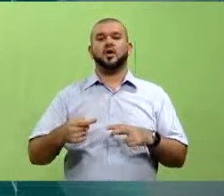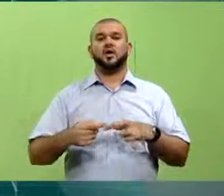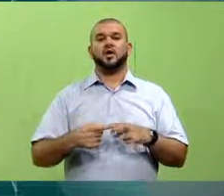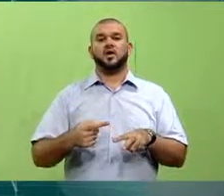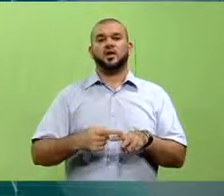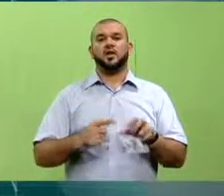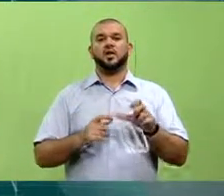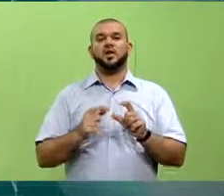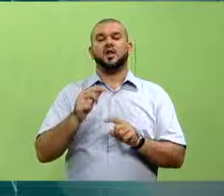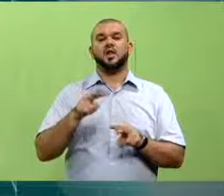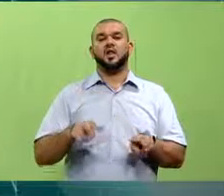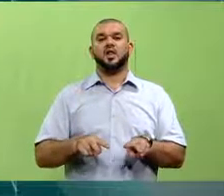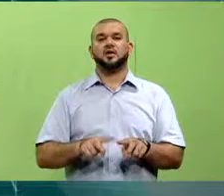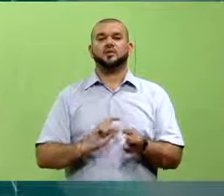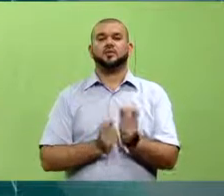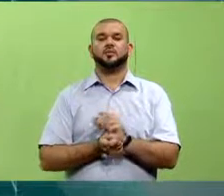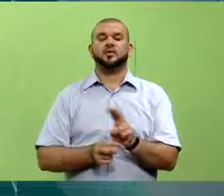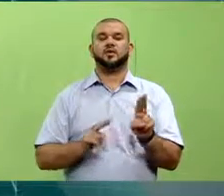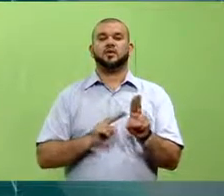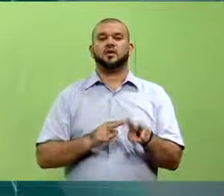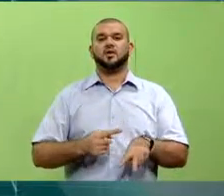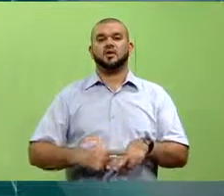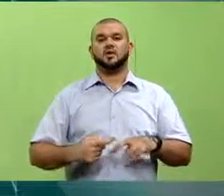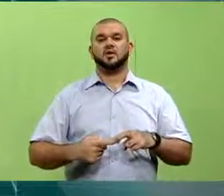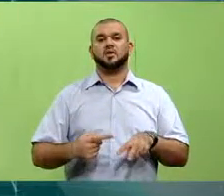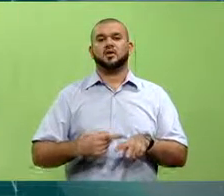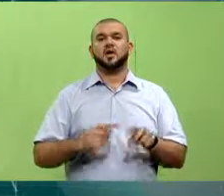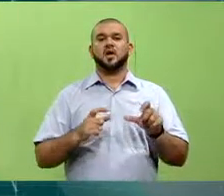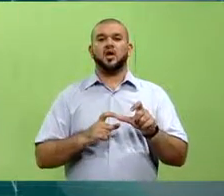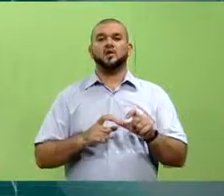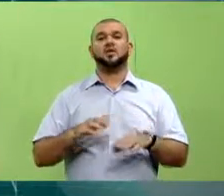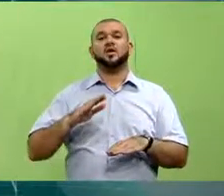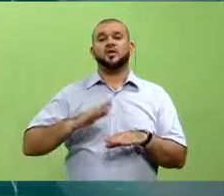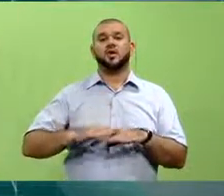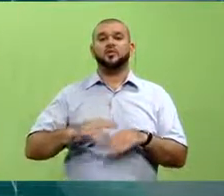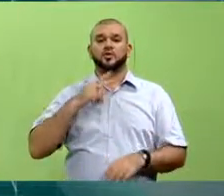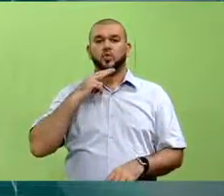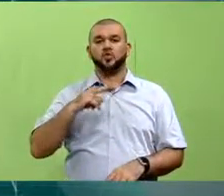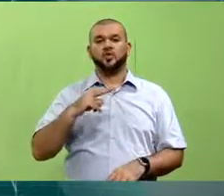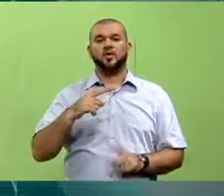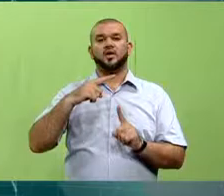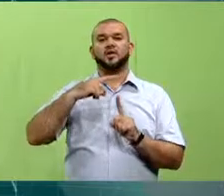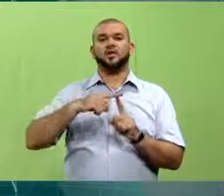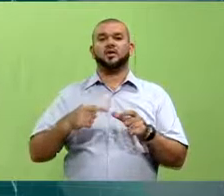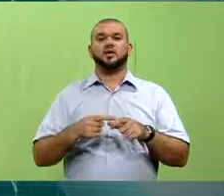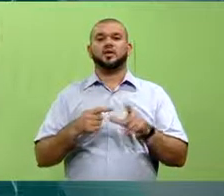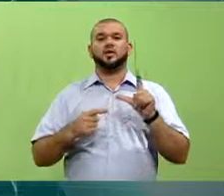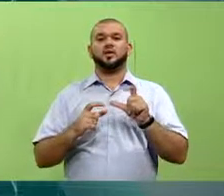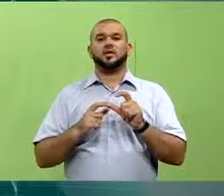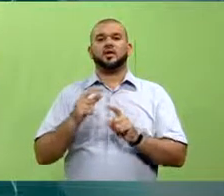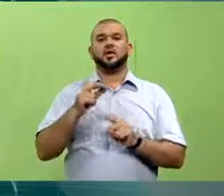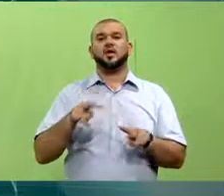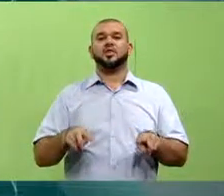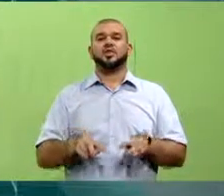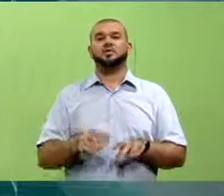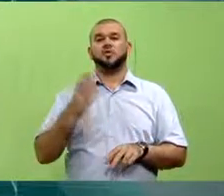konuşmada Telsim olarak Lefkoşa'nın tarihi ve eski parklarının bir tanesi olan Kumsal